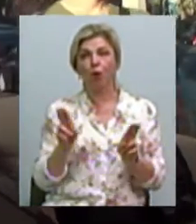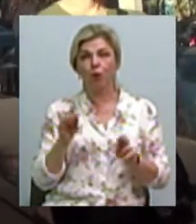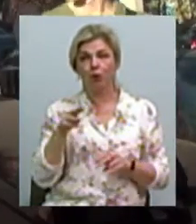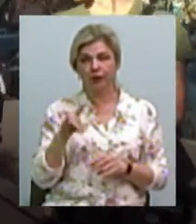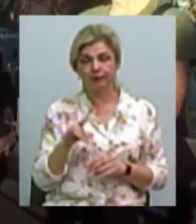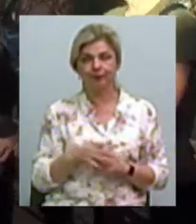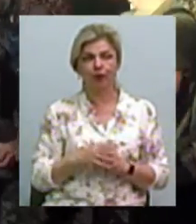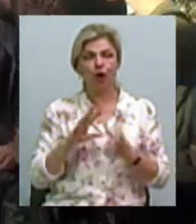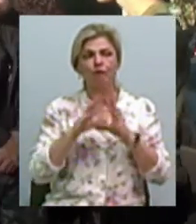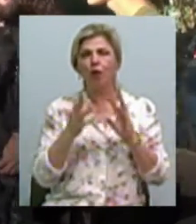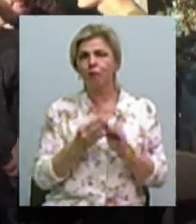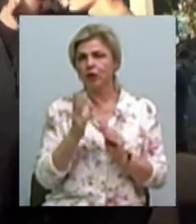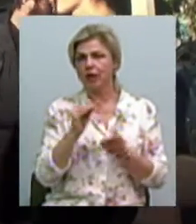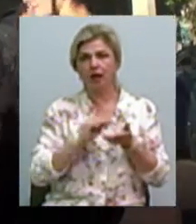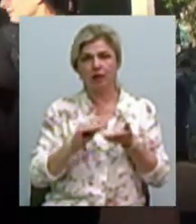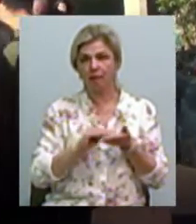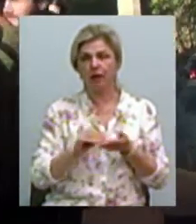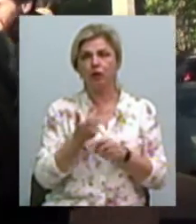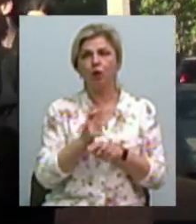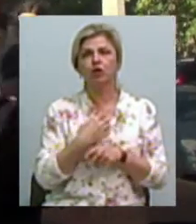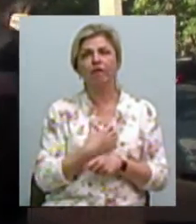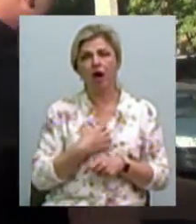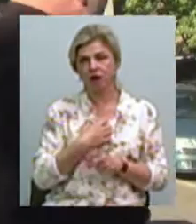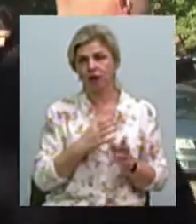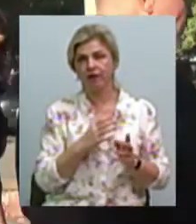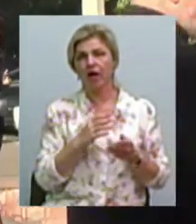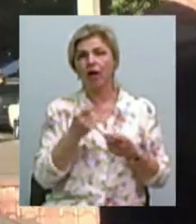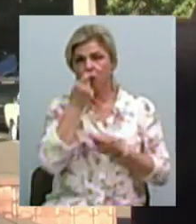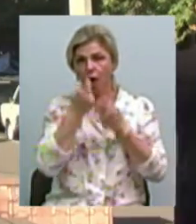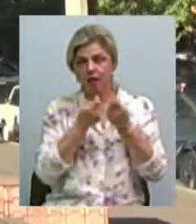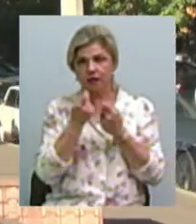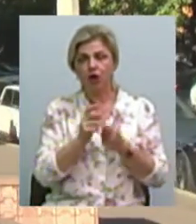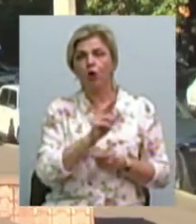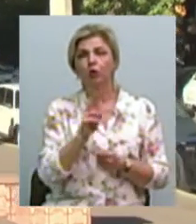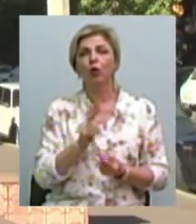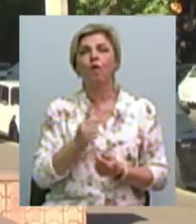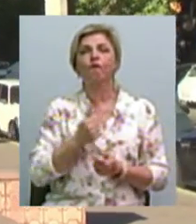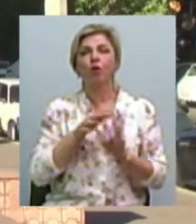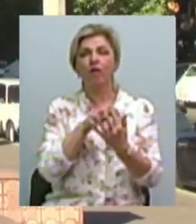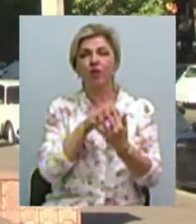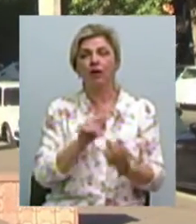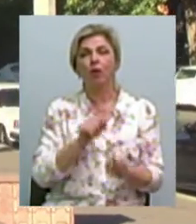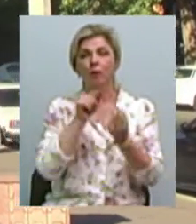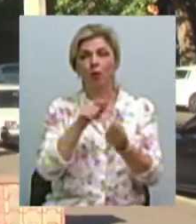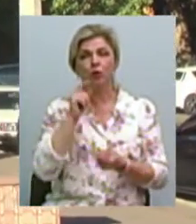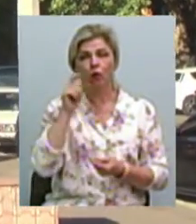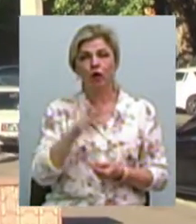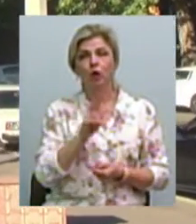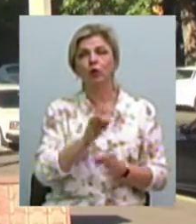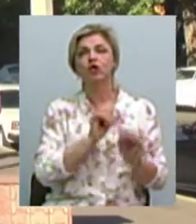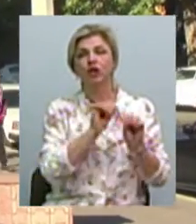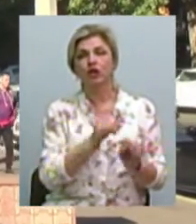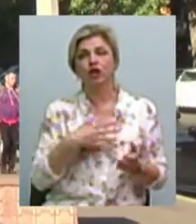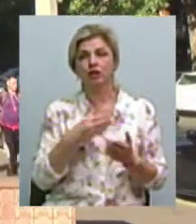взагалі дуже важливі нюанси. Що буде з тими, хто воював проти українців, які захищали свою територіальну цілісність,